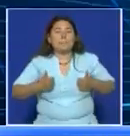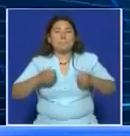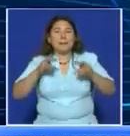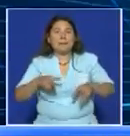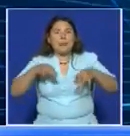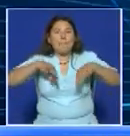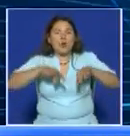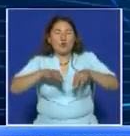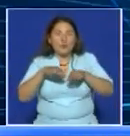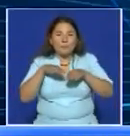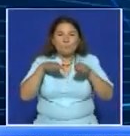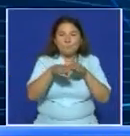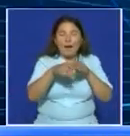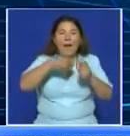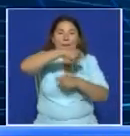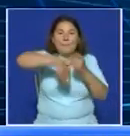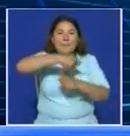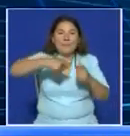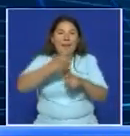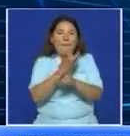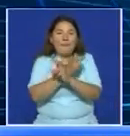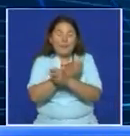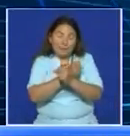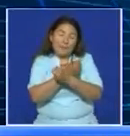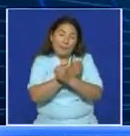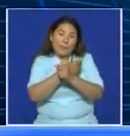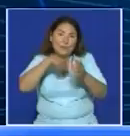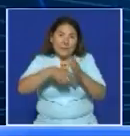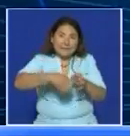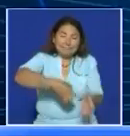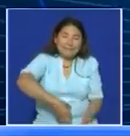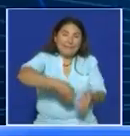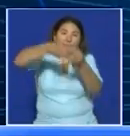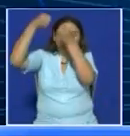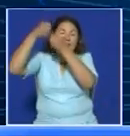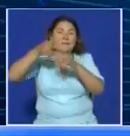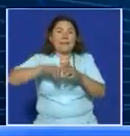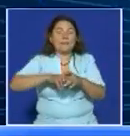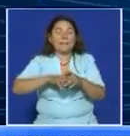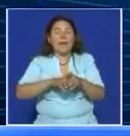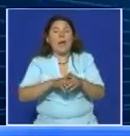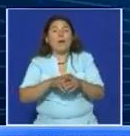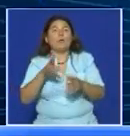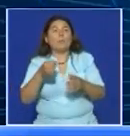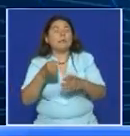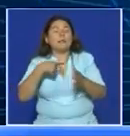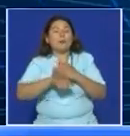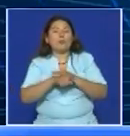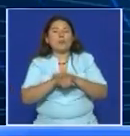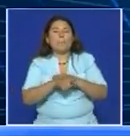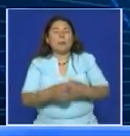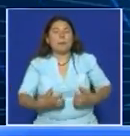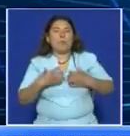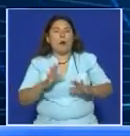специальную технику. Далее они обвязали животное погрузочными полотенцами и стали вытаскивать верблюжонка из ловушки. Но для того, чтобы животное сильно